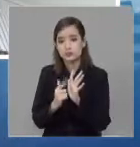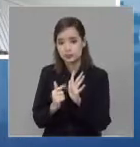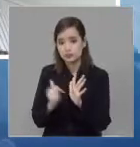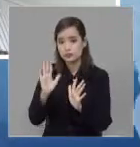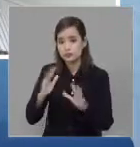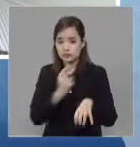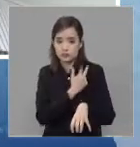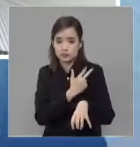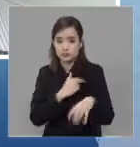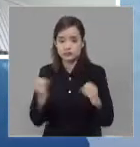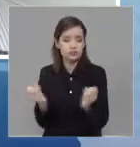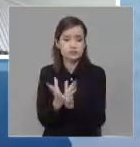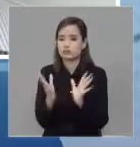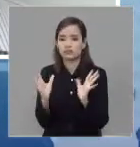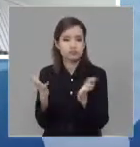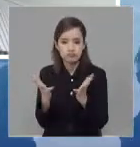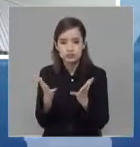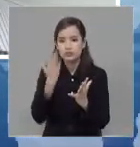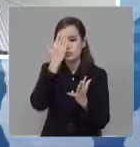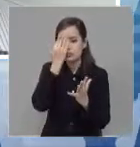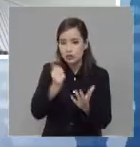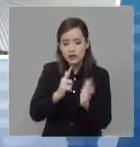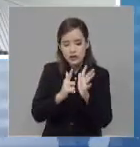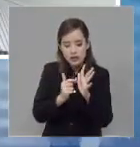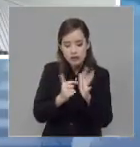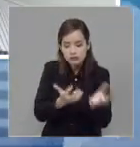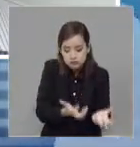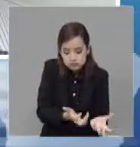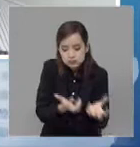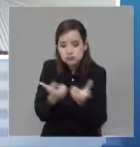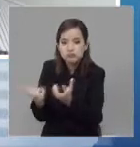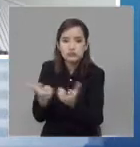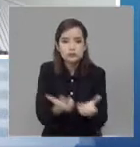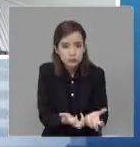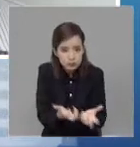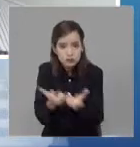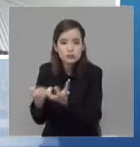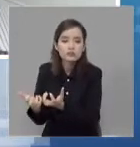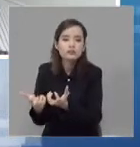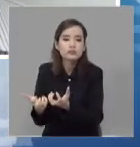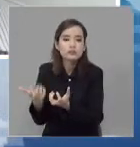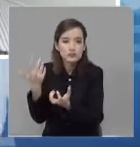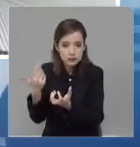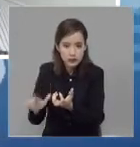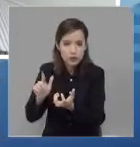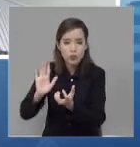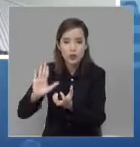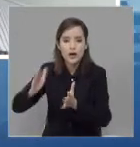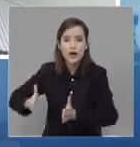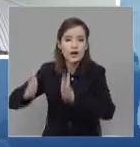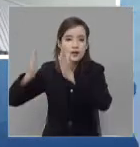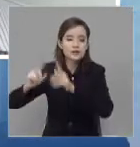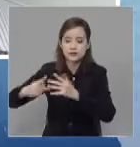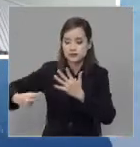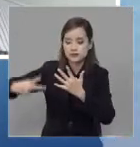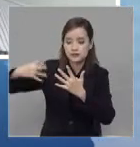ไม่ได้รับความเสียหายเนื่องจากว่าเราทำการขนคลายยาขนยาตรงเรียนคังยาเดิมไปไว้ที่อาคารชั้น4ของโรงพยาบาลเ